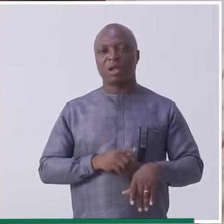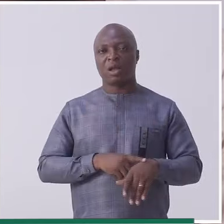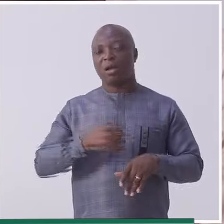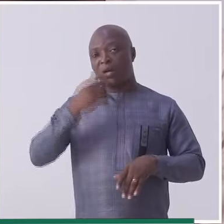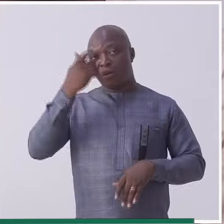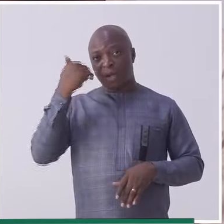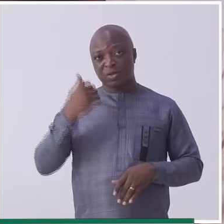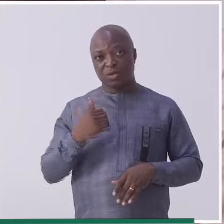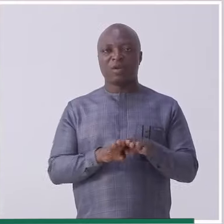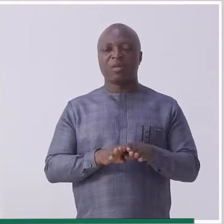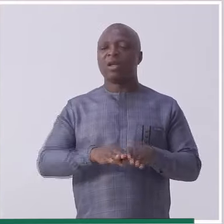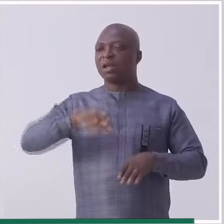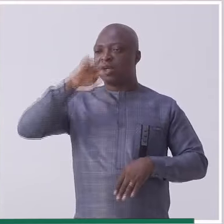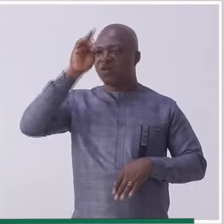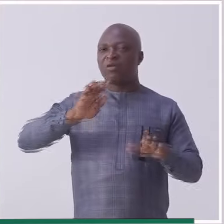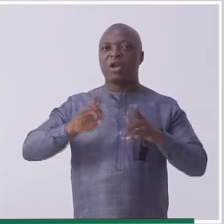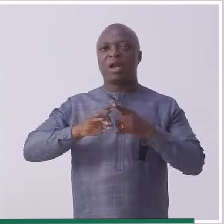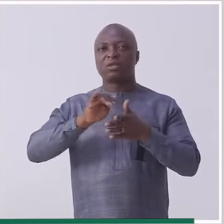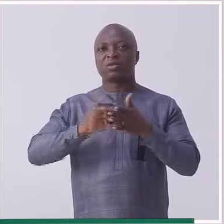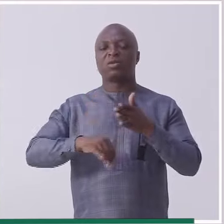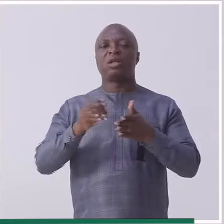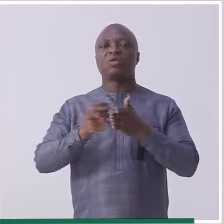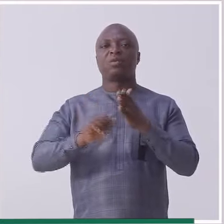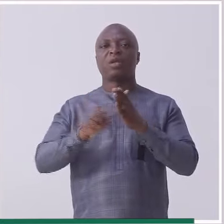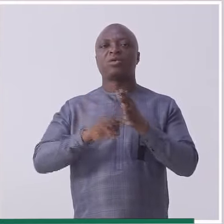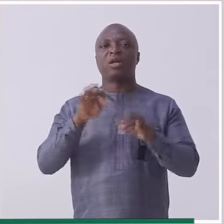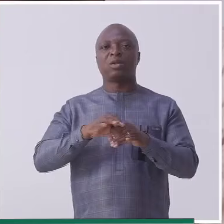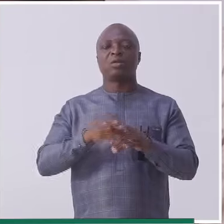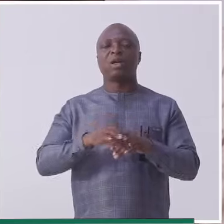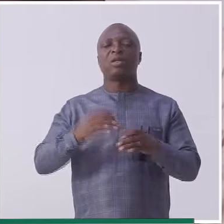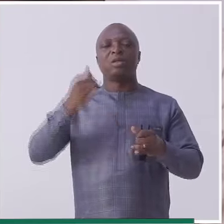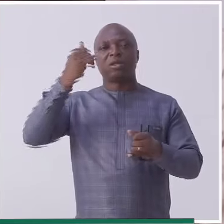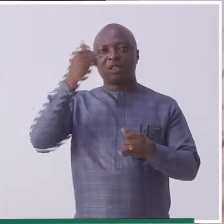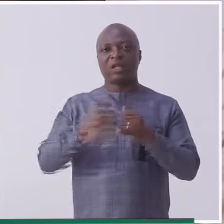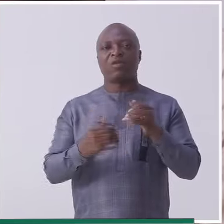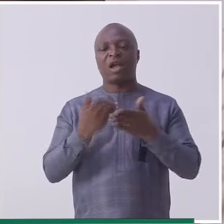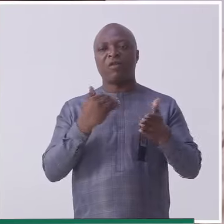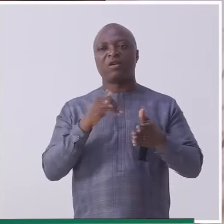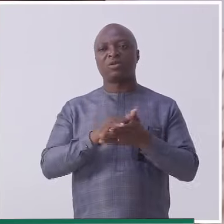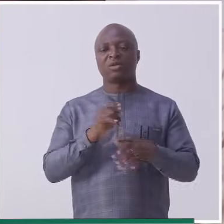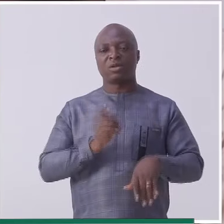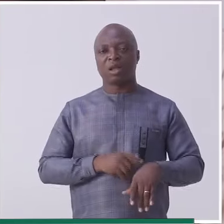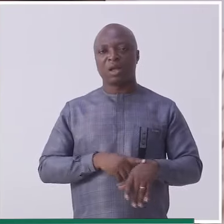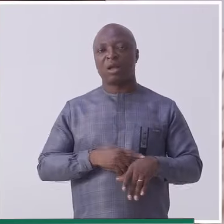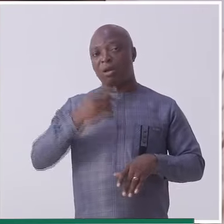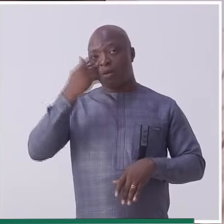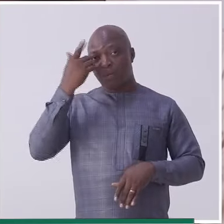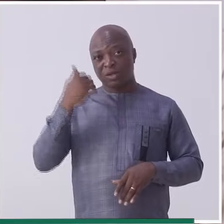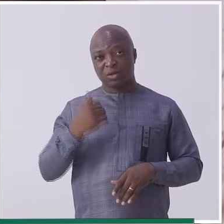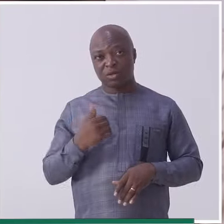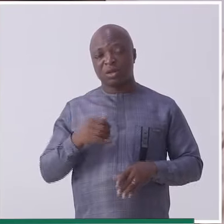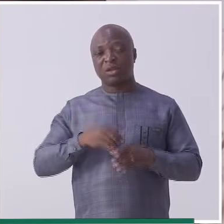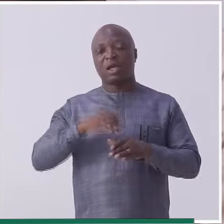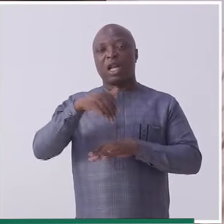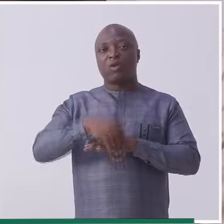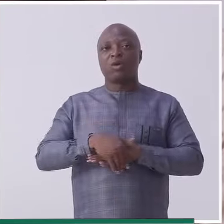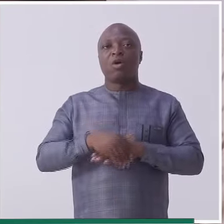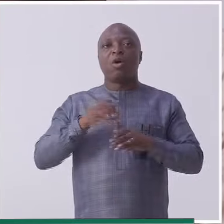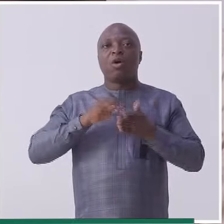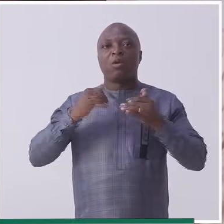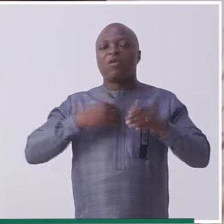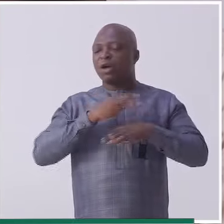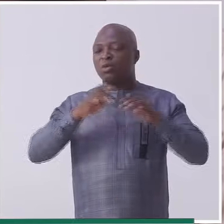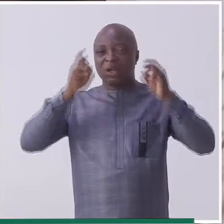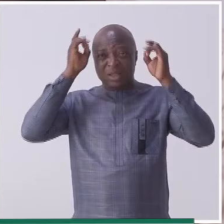ce qui fait qu'il faut faire en sorte que les opérations électorales s'achèvent avant la nuit. Parce que dans la nuit, on peut avoir tous les